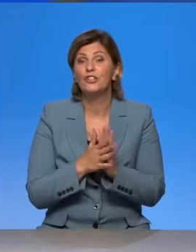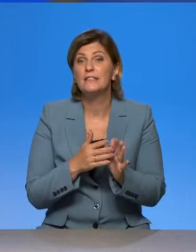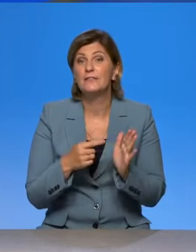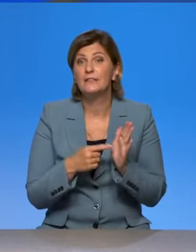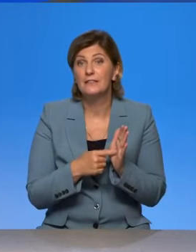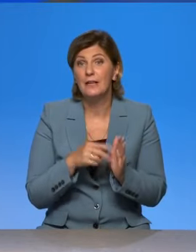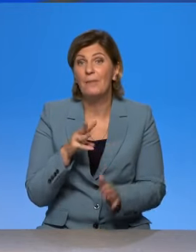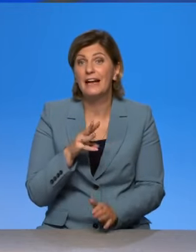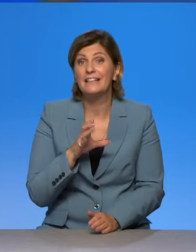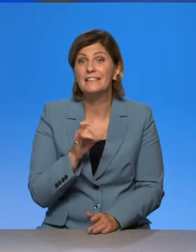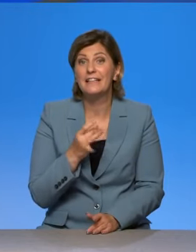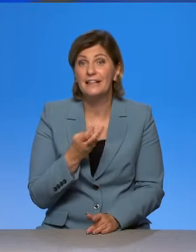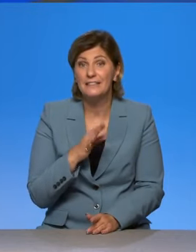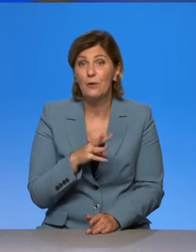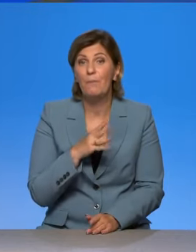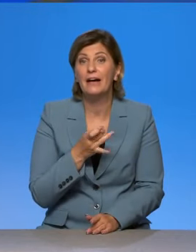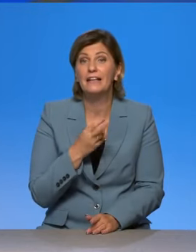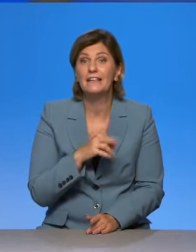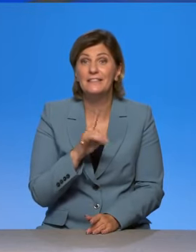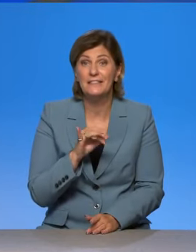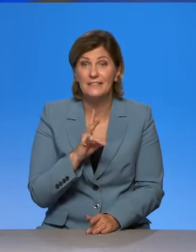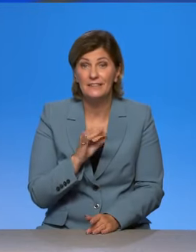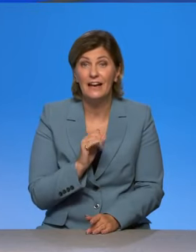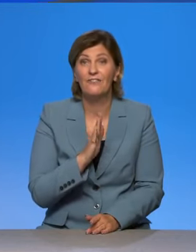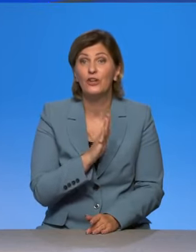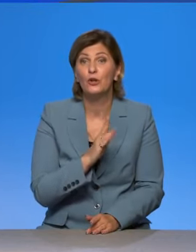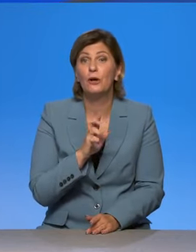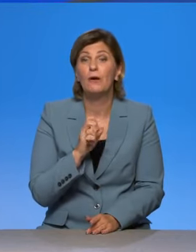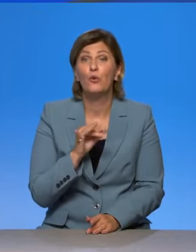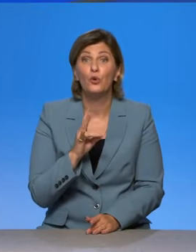Маргарита Старцева, Мария Зизина и Виктория Бакунова. Мы прощаемся с вами. До завтра.